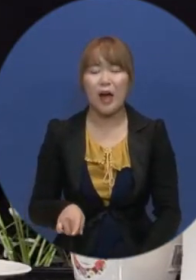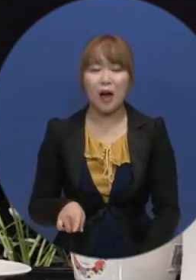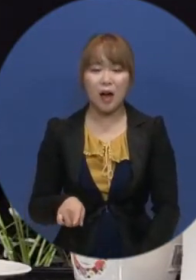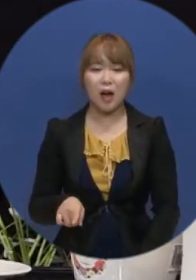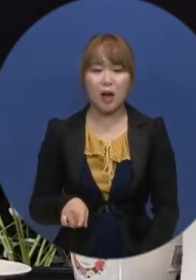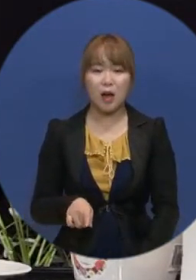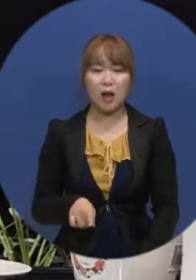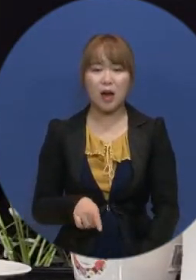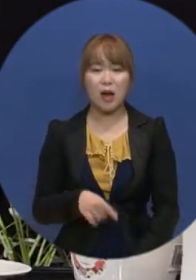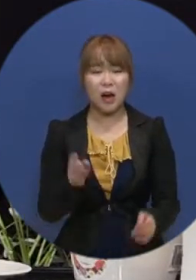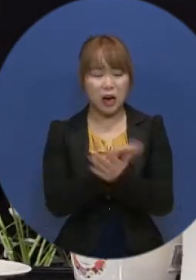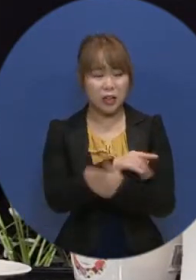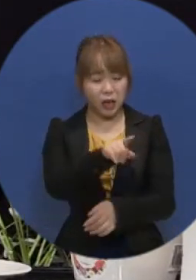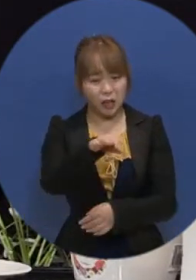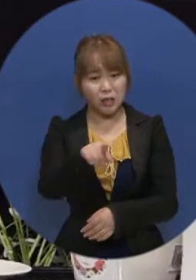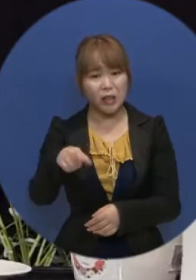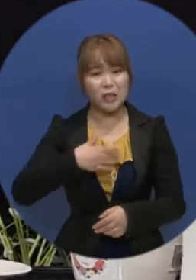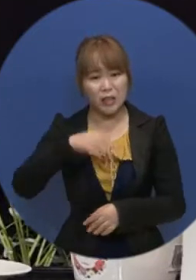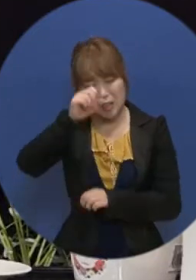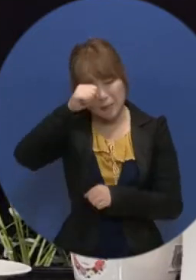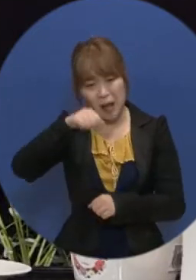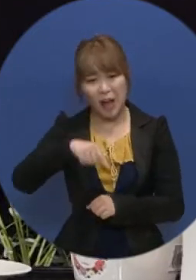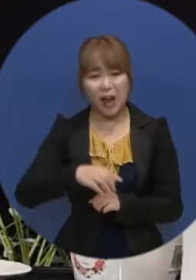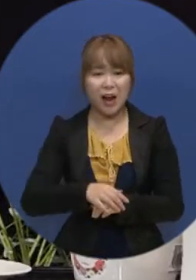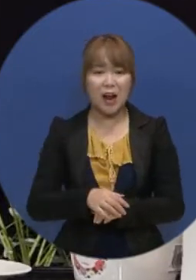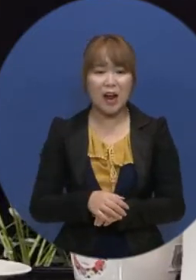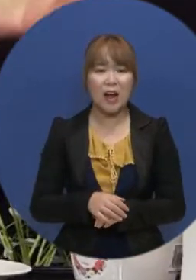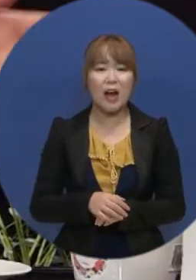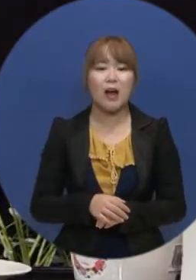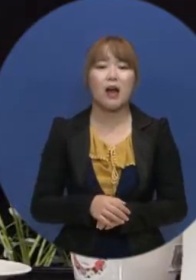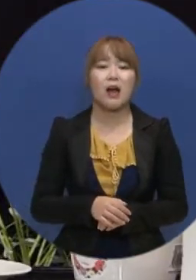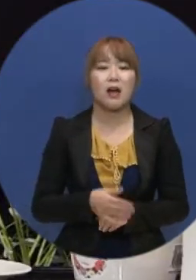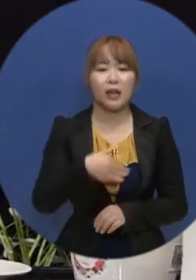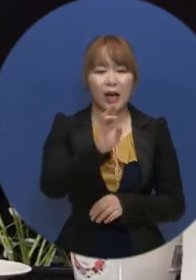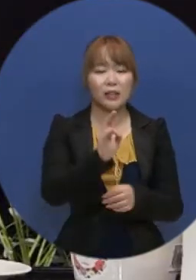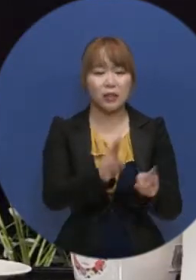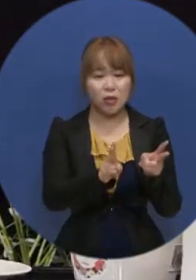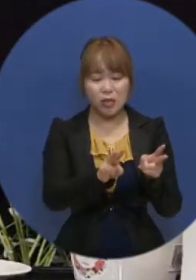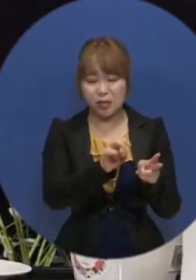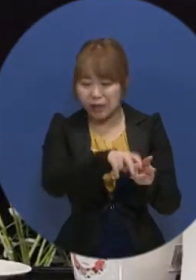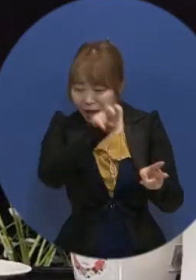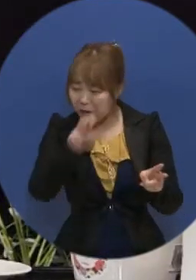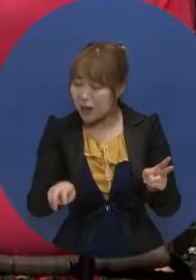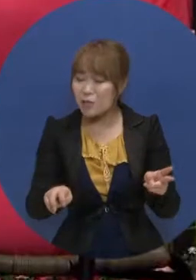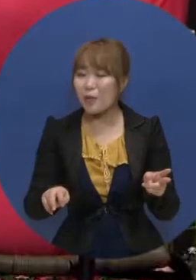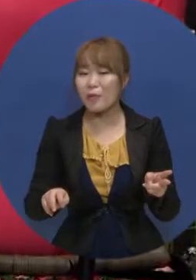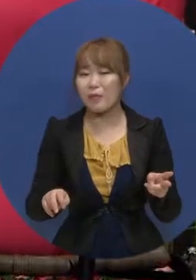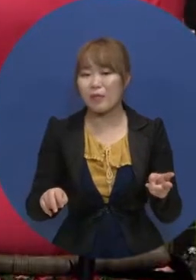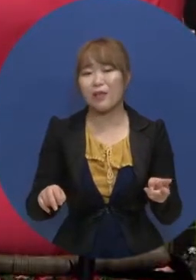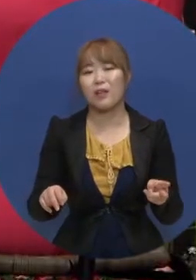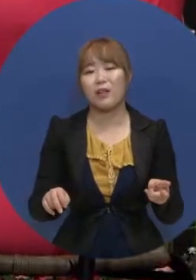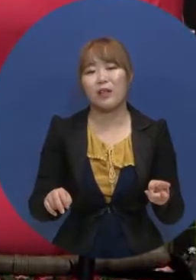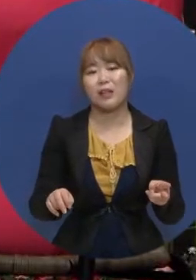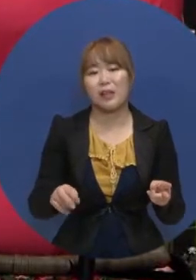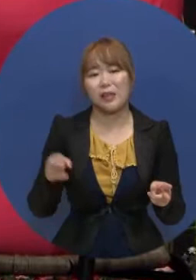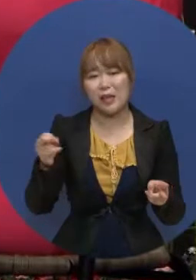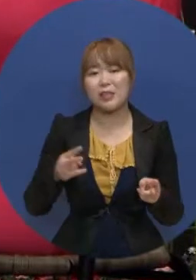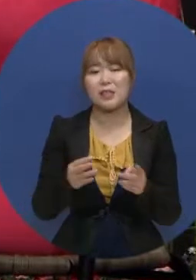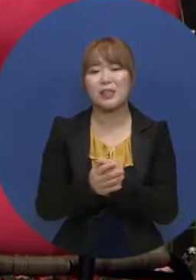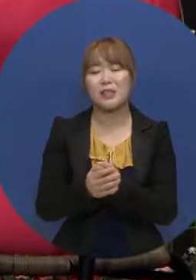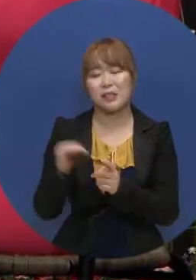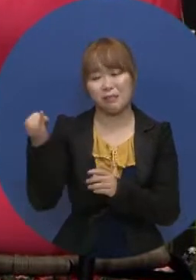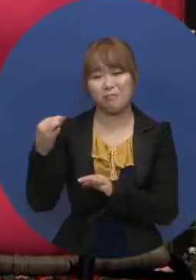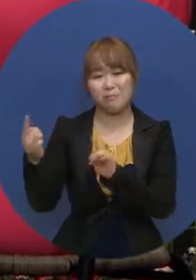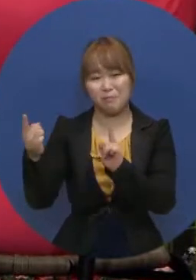그리고 친구들 보고 아, 야. 나 이 신발 그래갖고 네. 가는 열차에서 뛰어내려서 그 다시